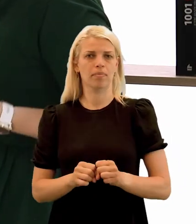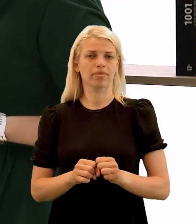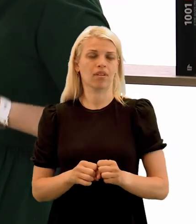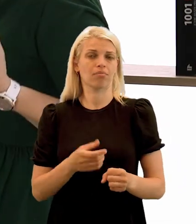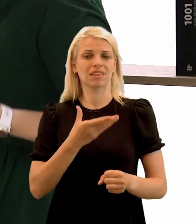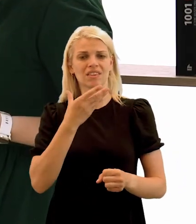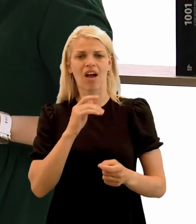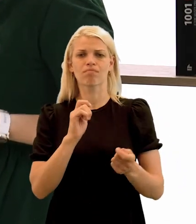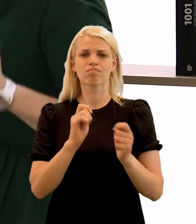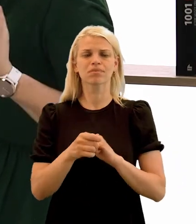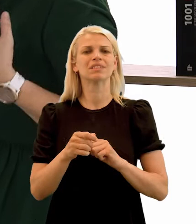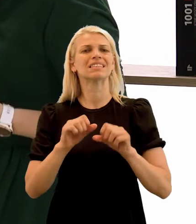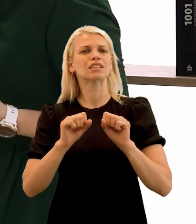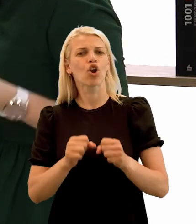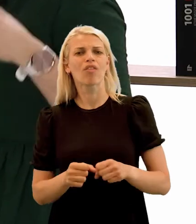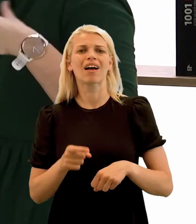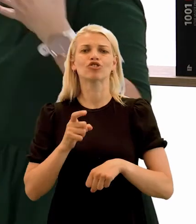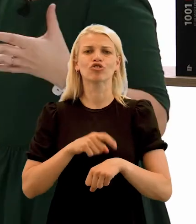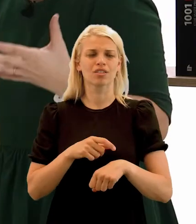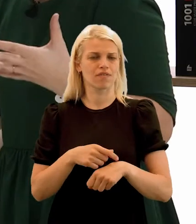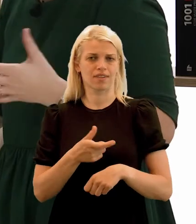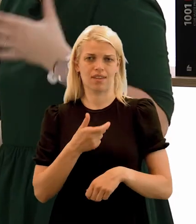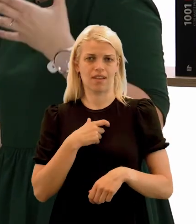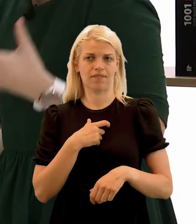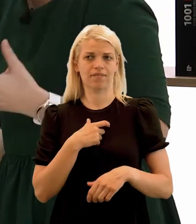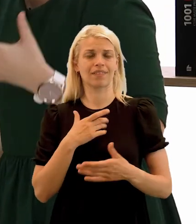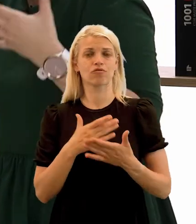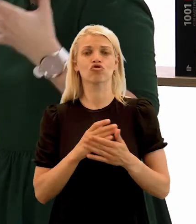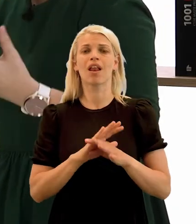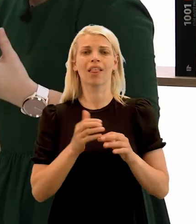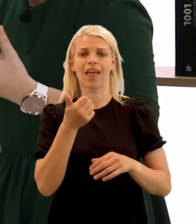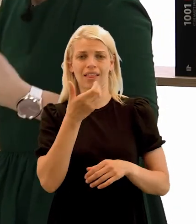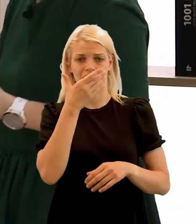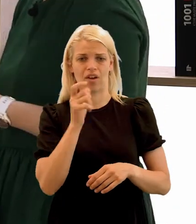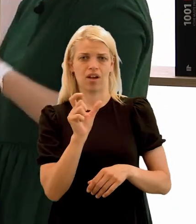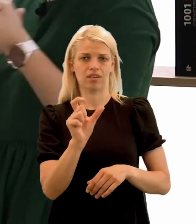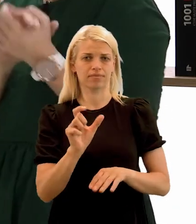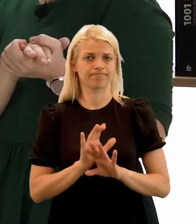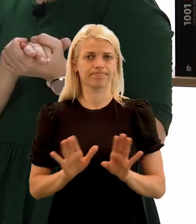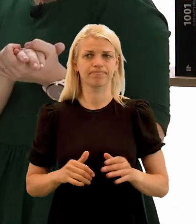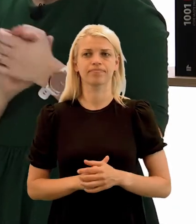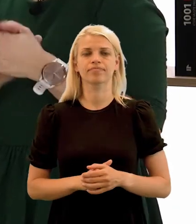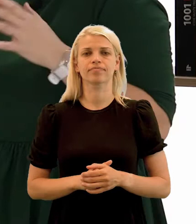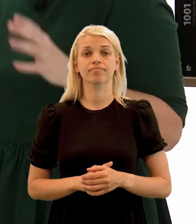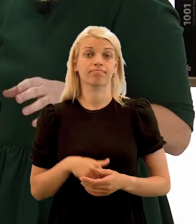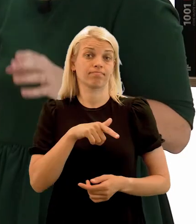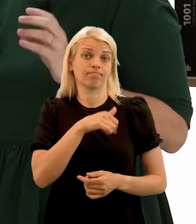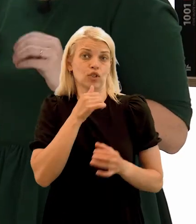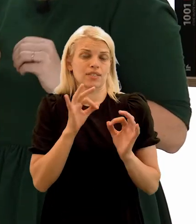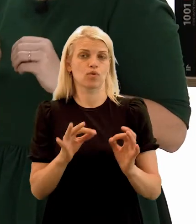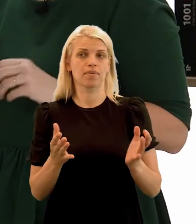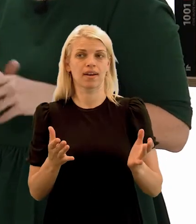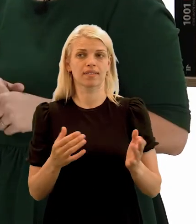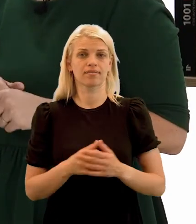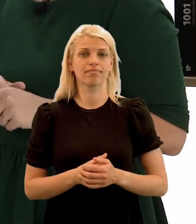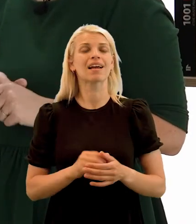tvárovať. Nevieme ich ani skloňovať, ani časovať. Vždy existujú iba v tom jedinom tvare. Čo je super, neurčujeme